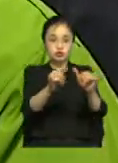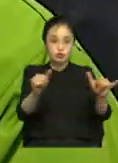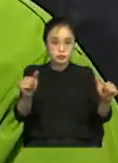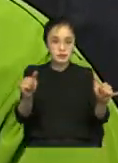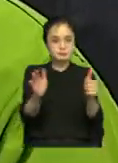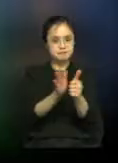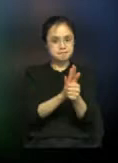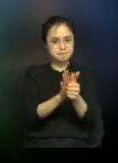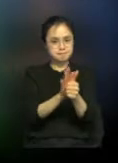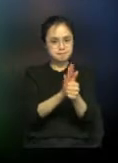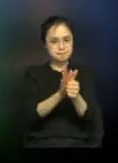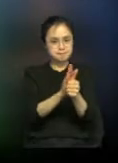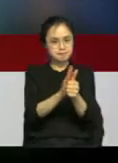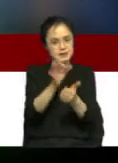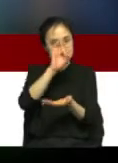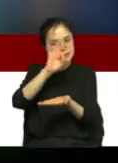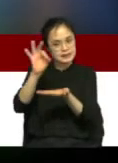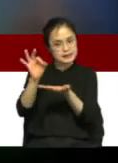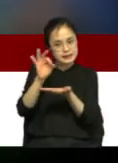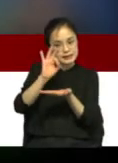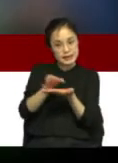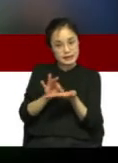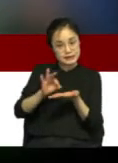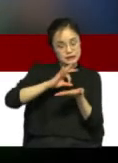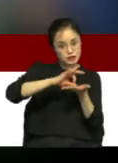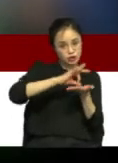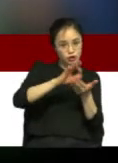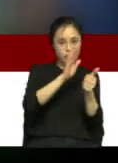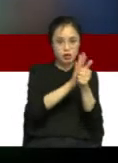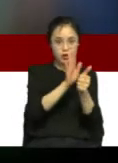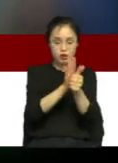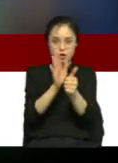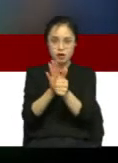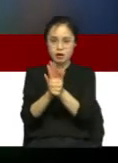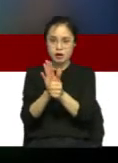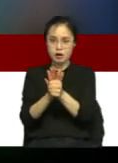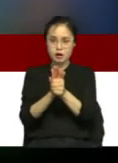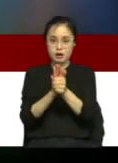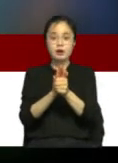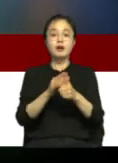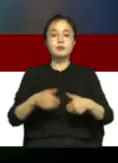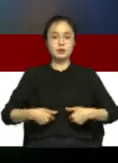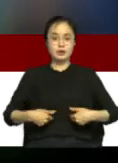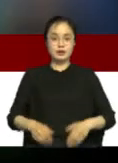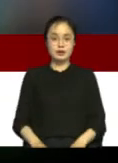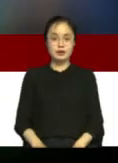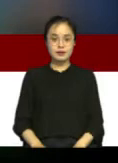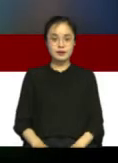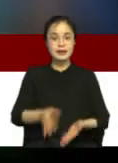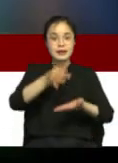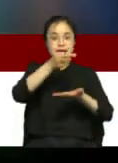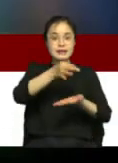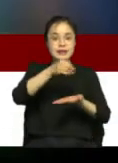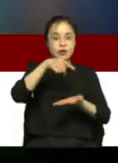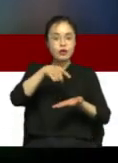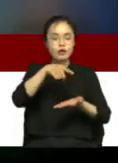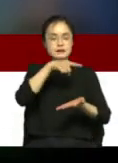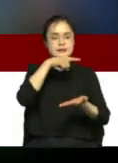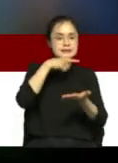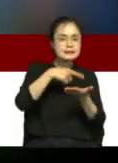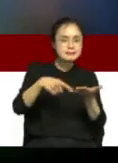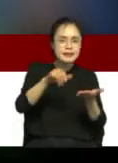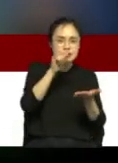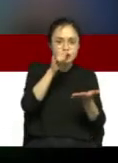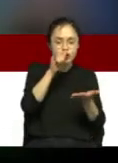입장입니다. 외국 선진국 사례를 보면 재산권 침해의 경우 수도 전기 요금 등 공공